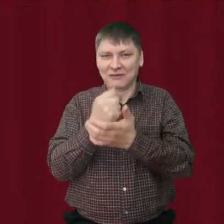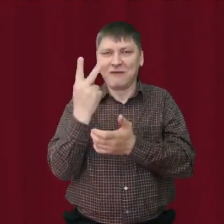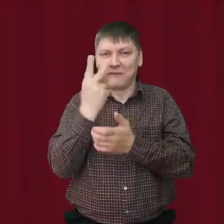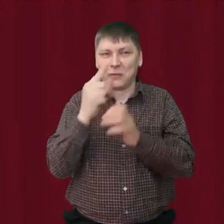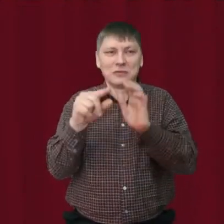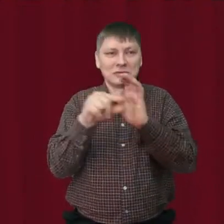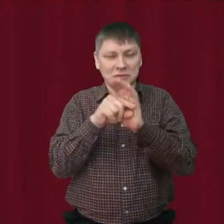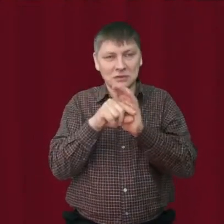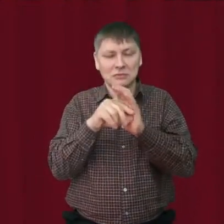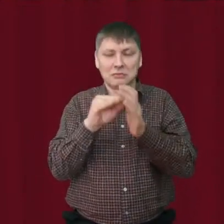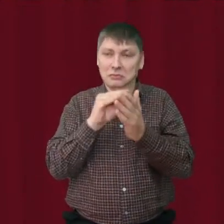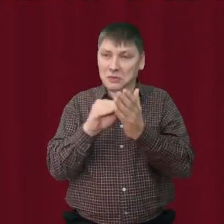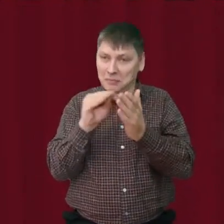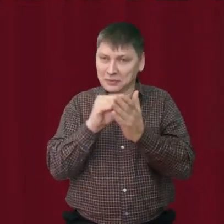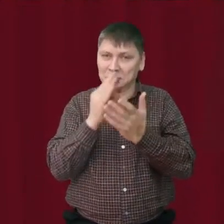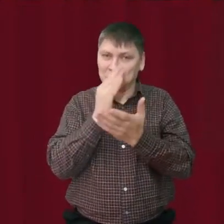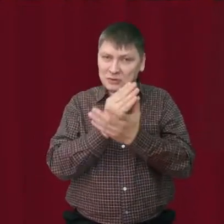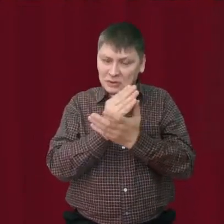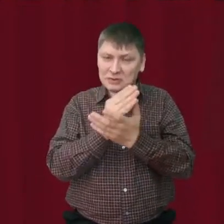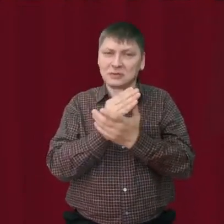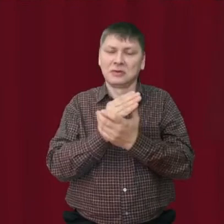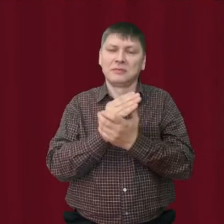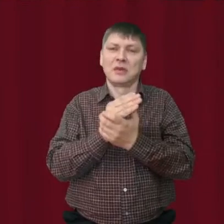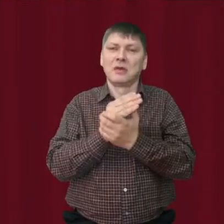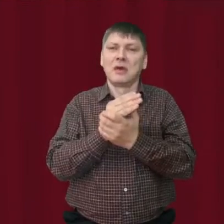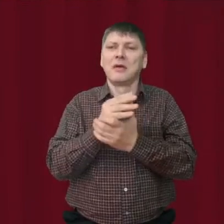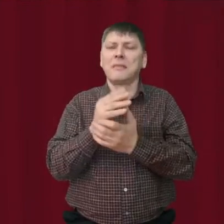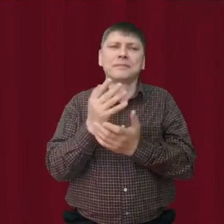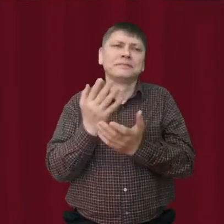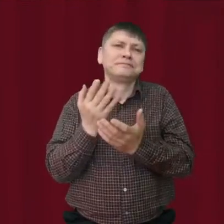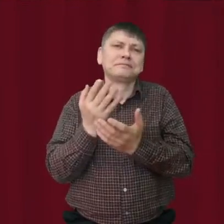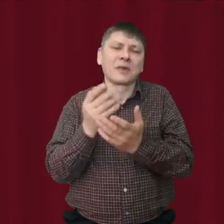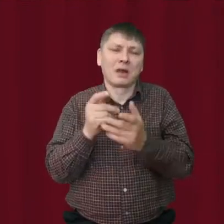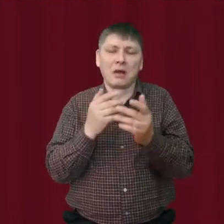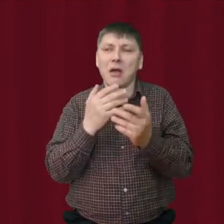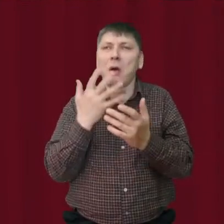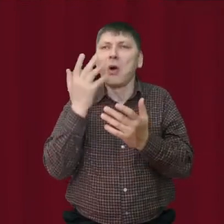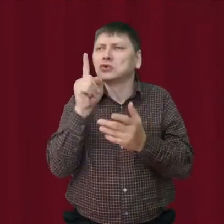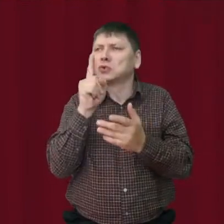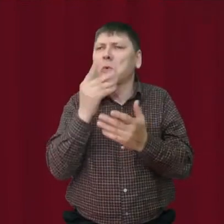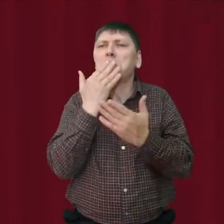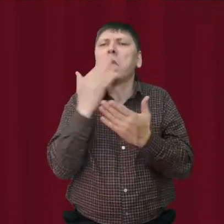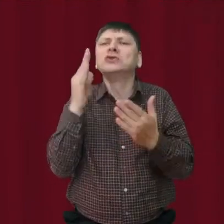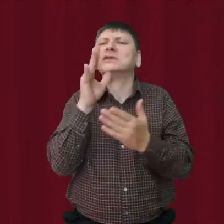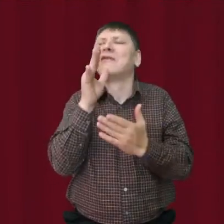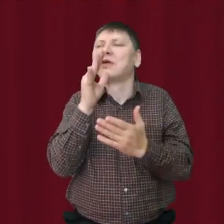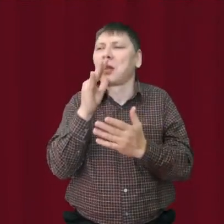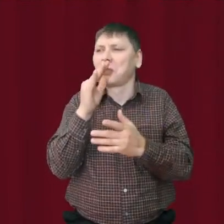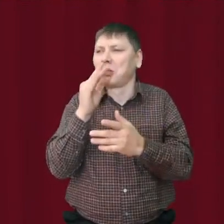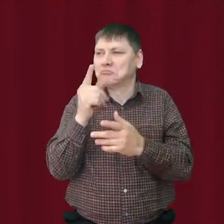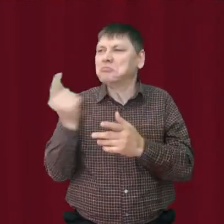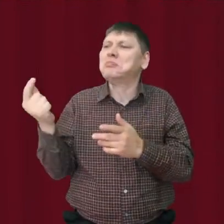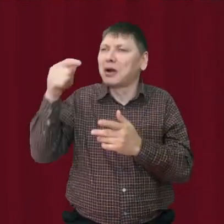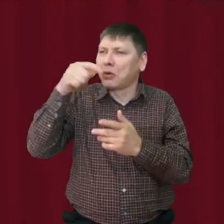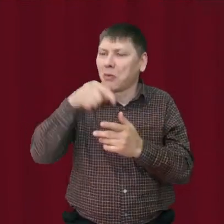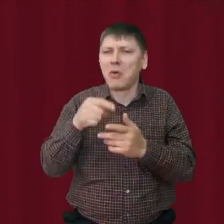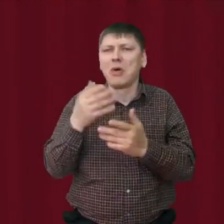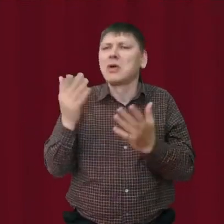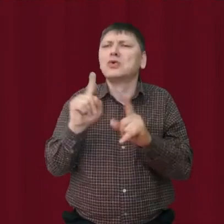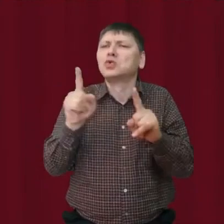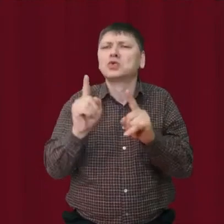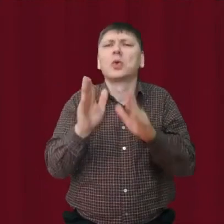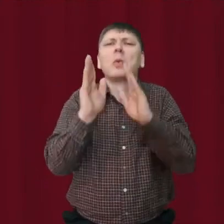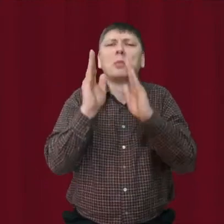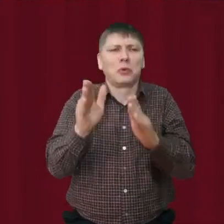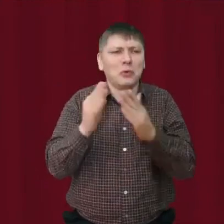стихе, он описывает перед этим признаки того, что приближается последнее время. И характеристики, какими